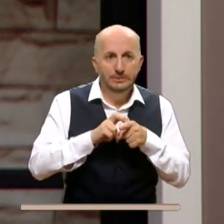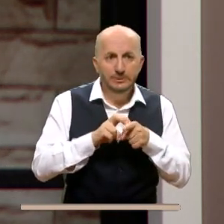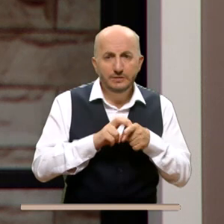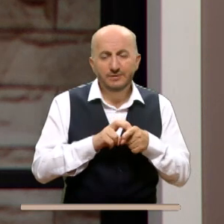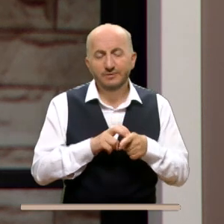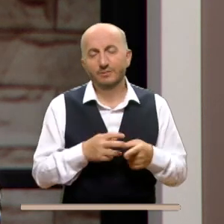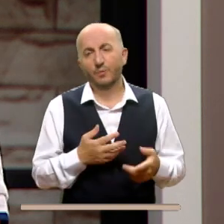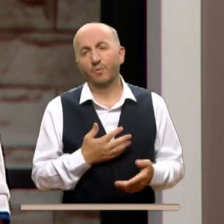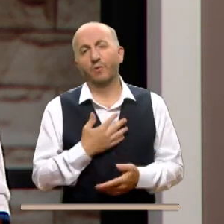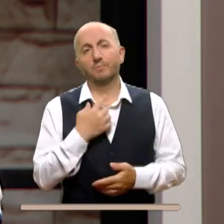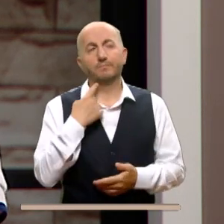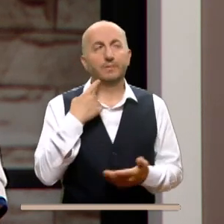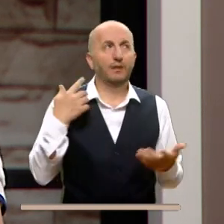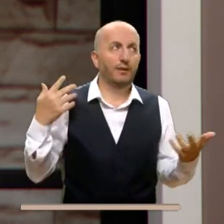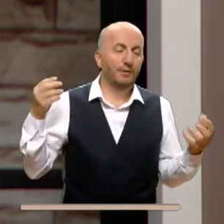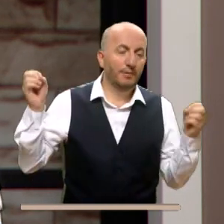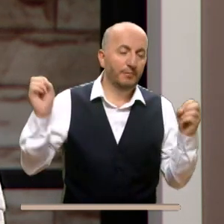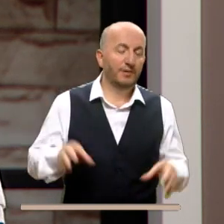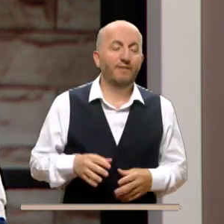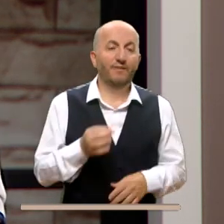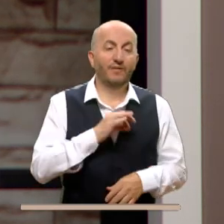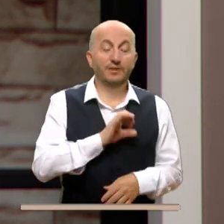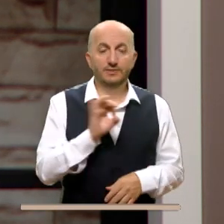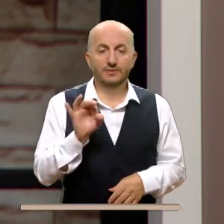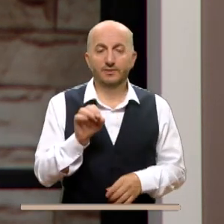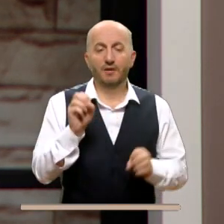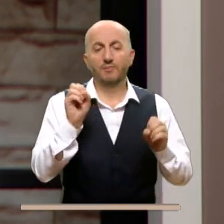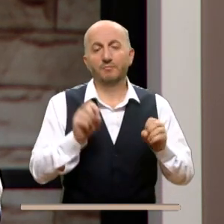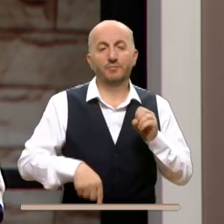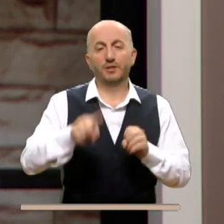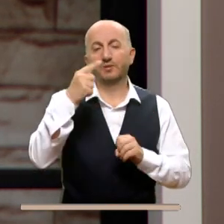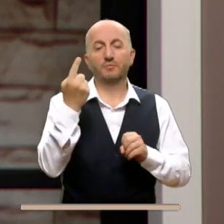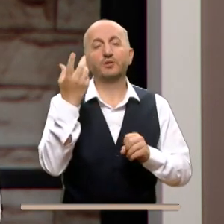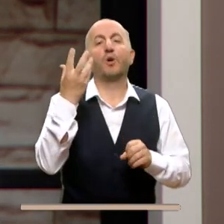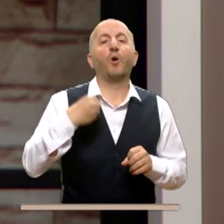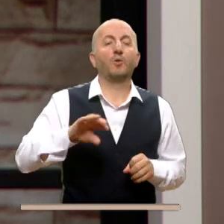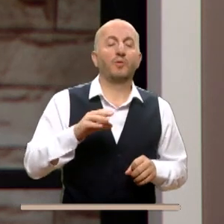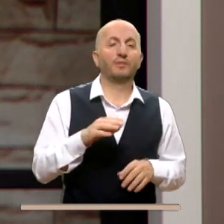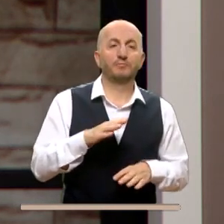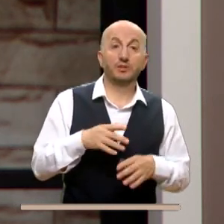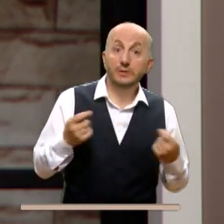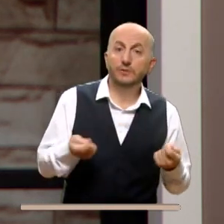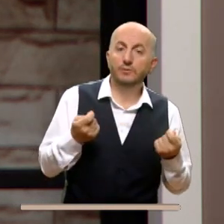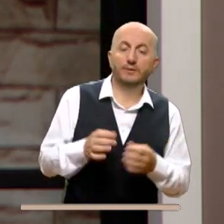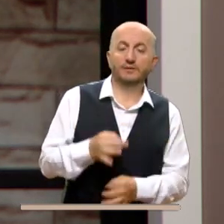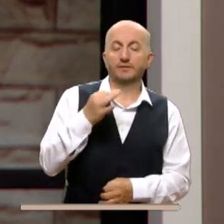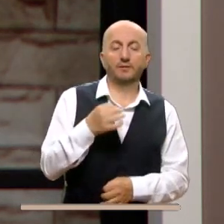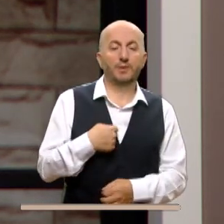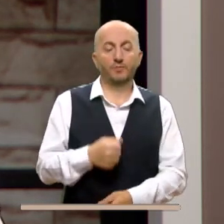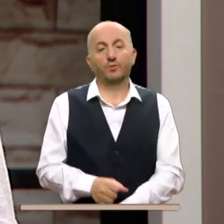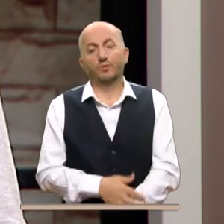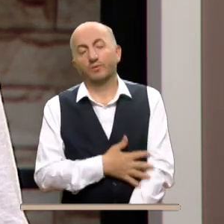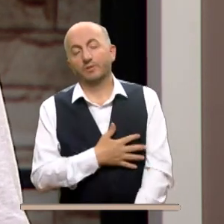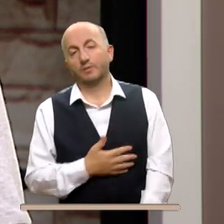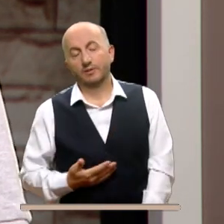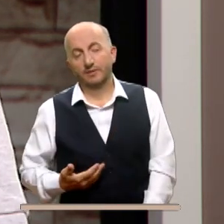kendimi yıpratacağım. Belki pes edeceksin. Evet, hem de verimsiz olacak. Onun yerine salıyorum. Hani bir günden bir şey olmaz. Ben zaten elimden geleni yapıyorum ama insanım. Hani benim de duygularım var,